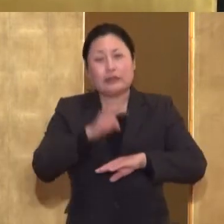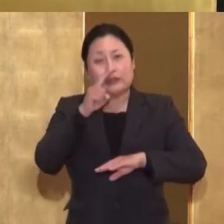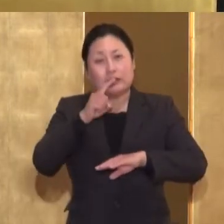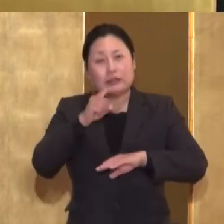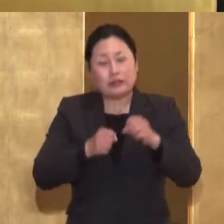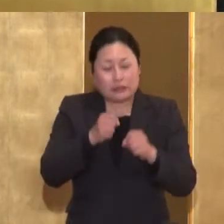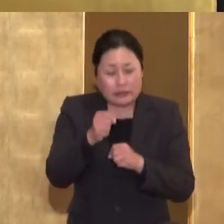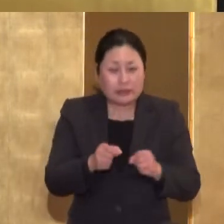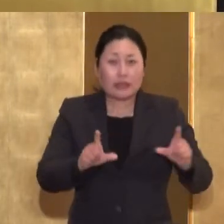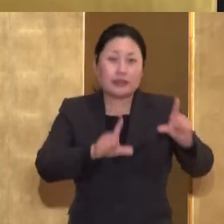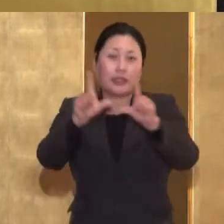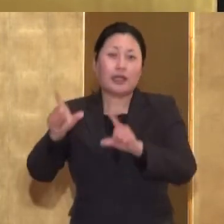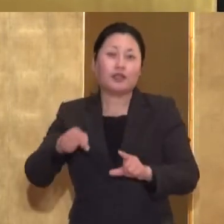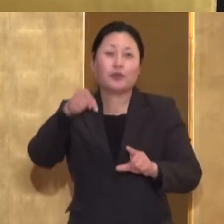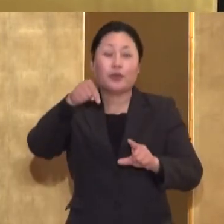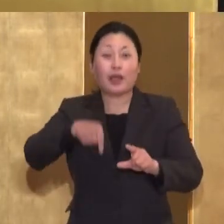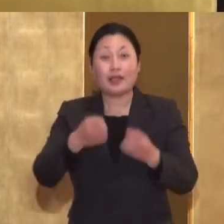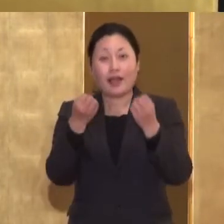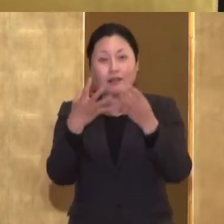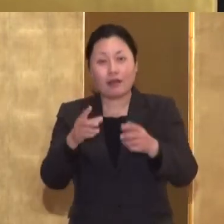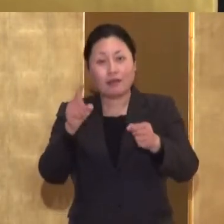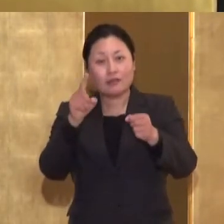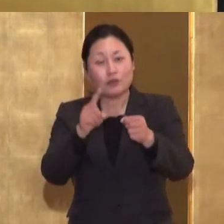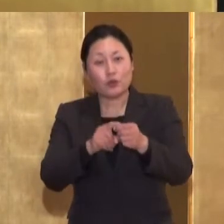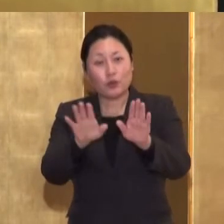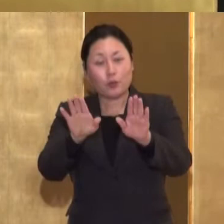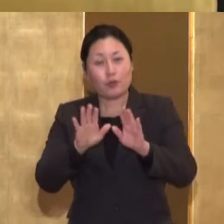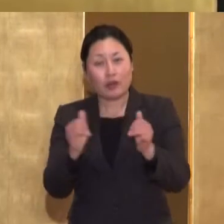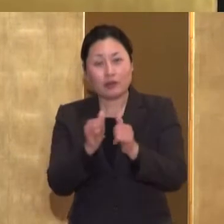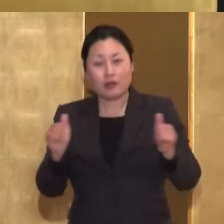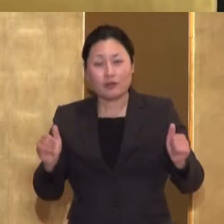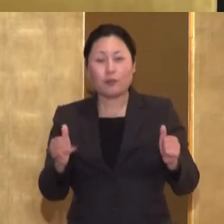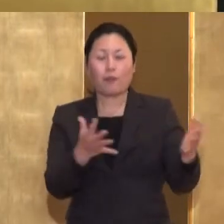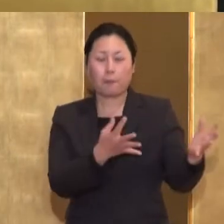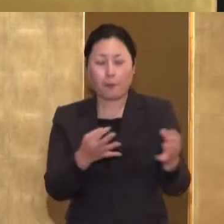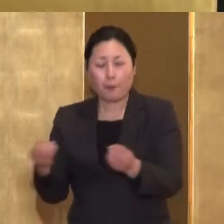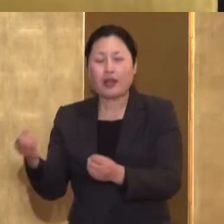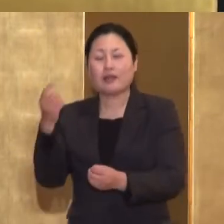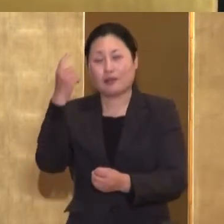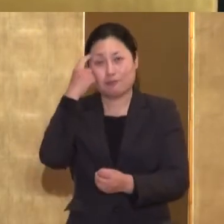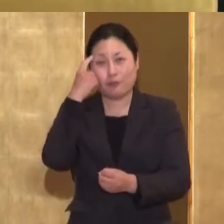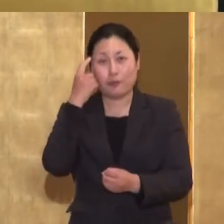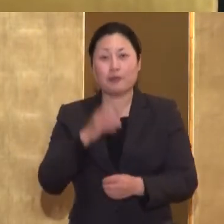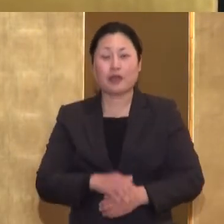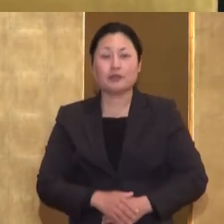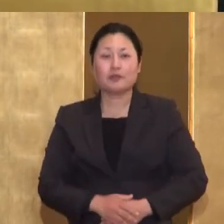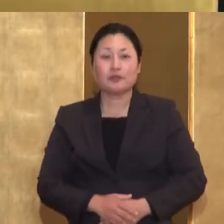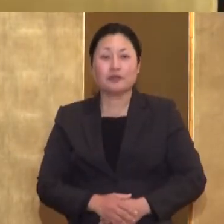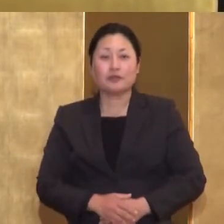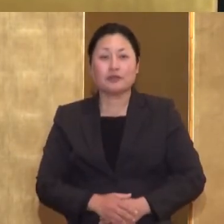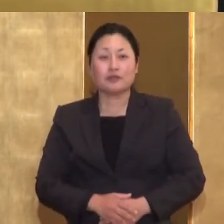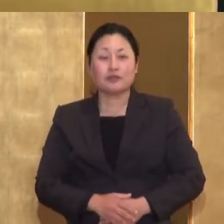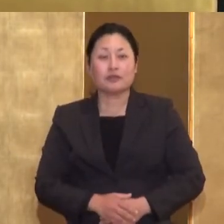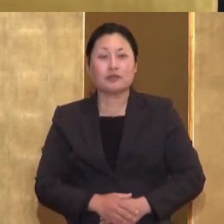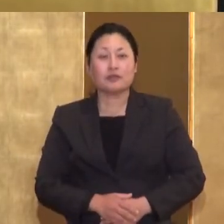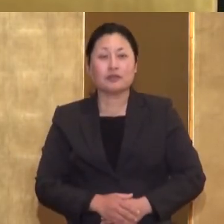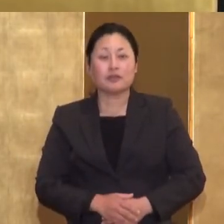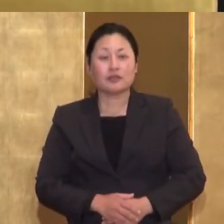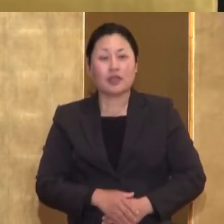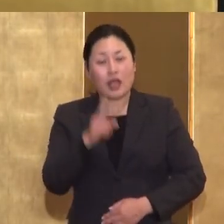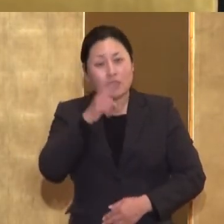で新年を迎えられた方々も多かったと思います。被災された皆様